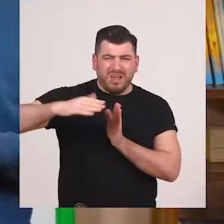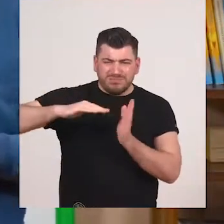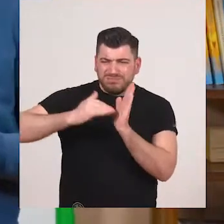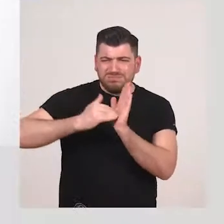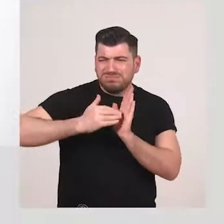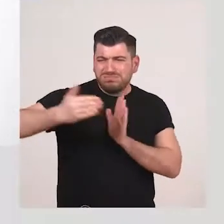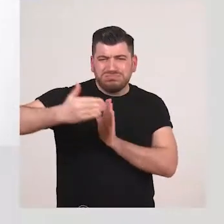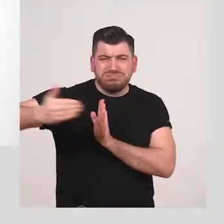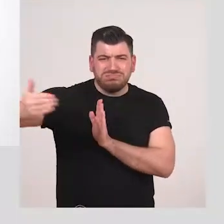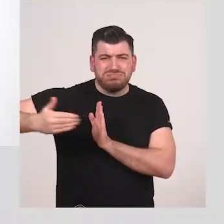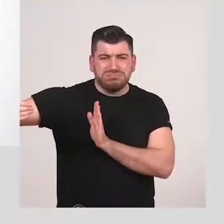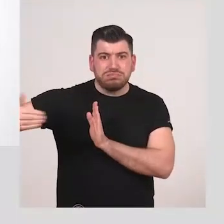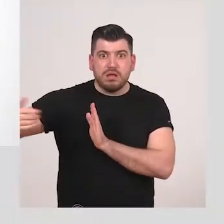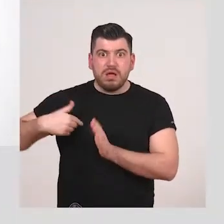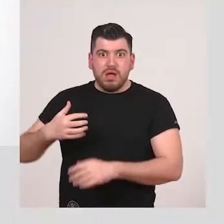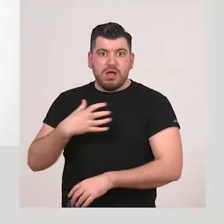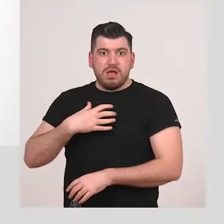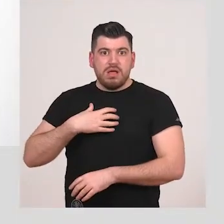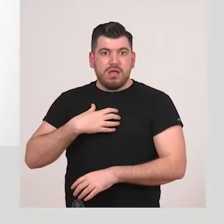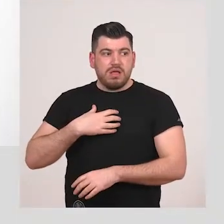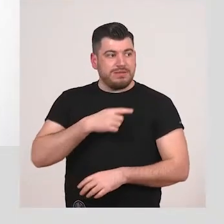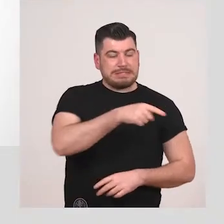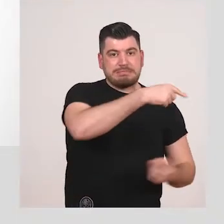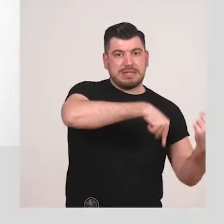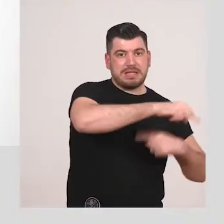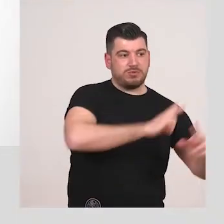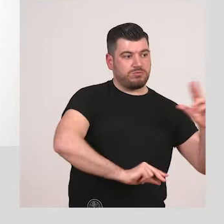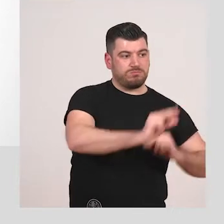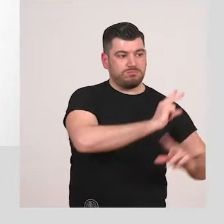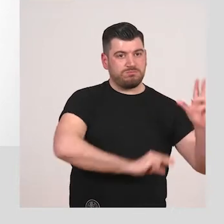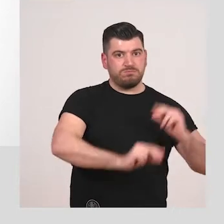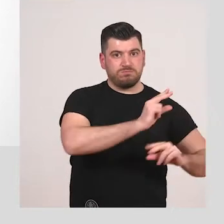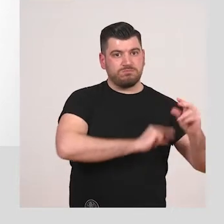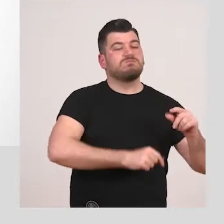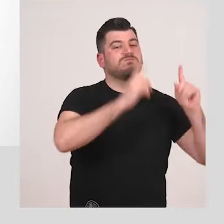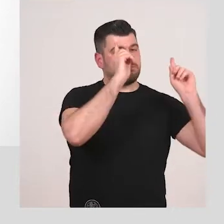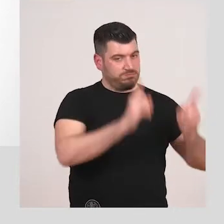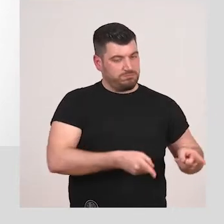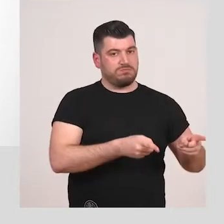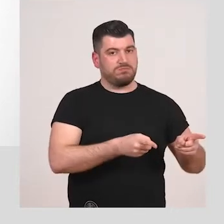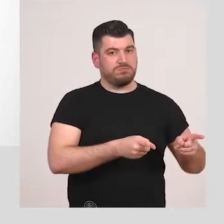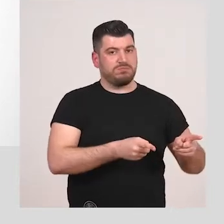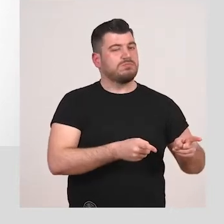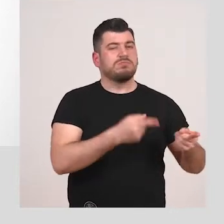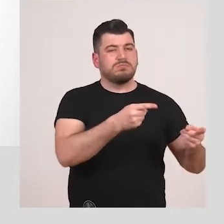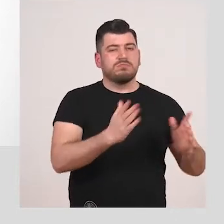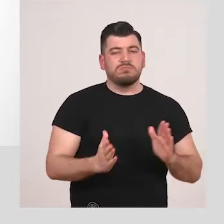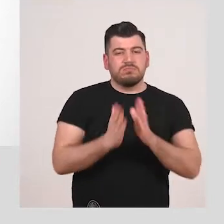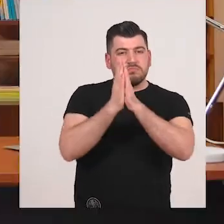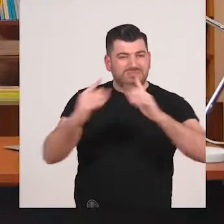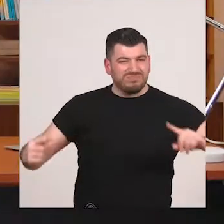ανησύχησαν. Έκαναν σύσκεψη και αποφάσισαν να τους αντιμετωπίσουν στον